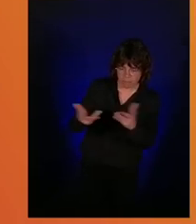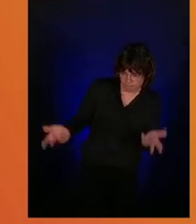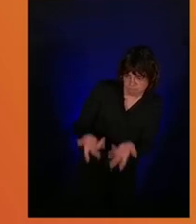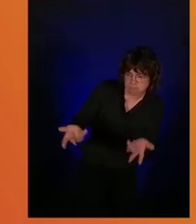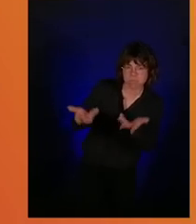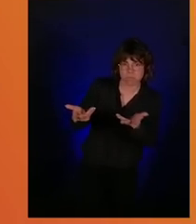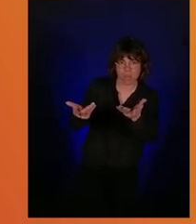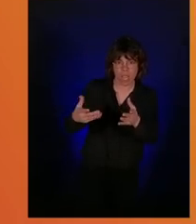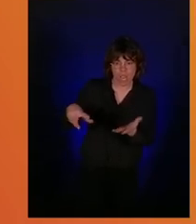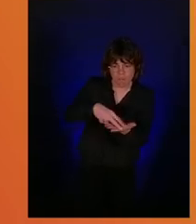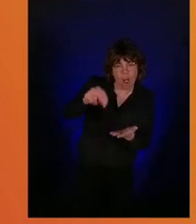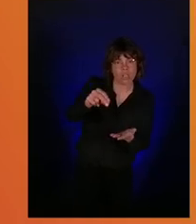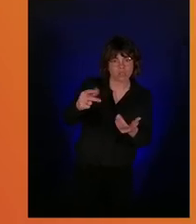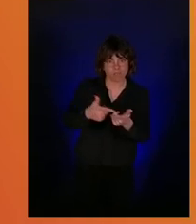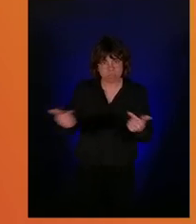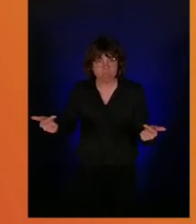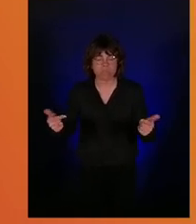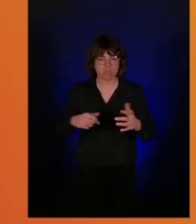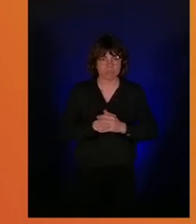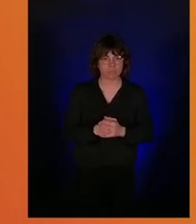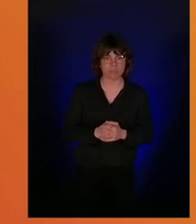Tiru d'Île-de-France, des Saintes-Salines,